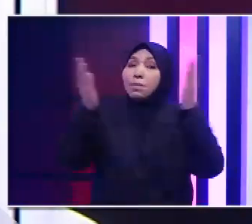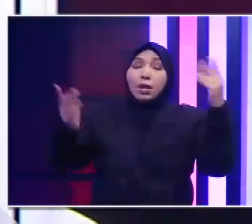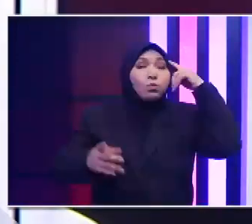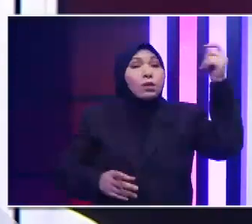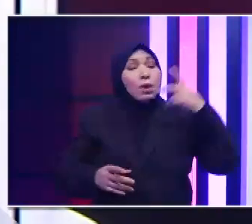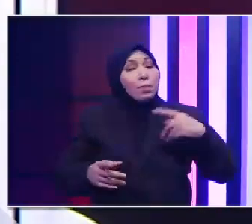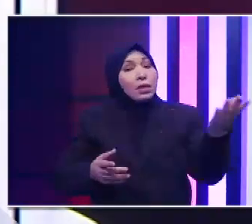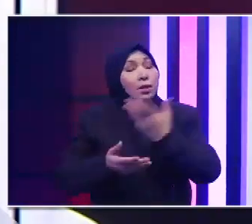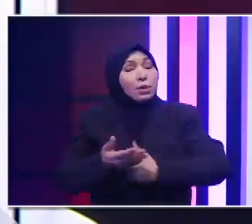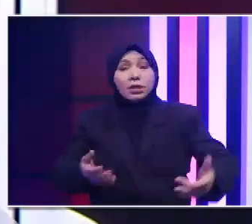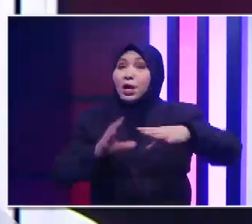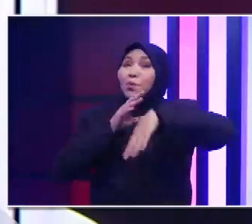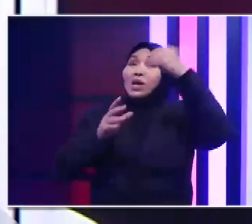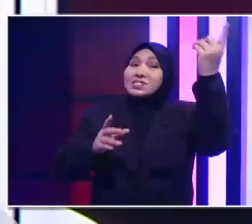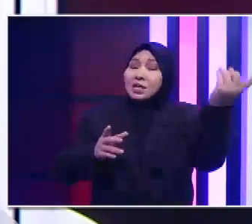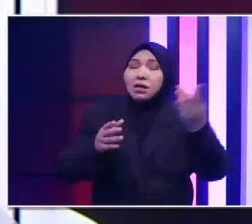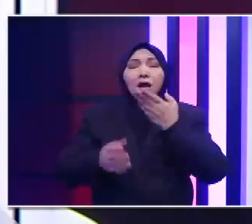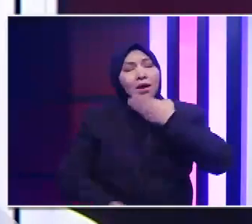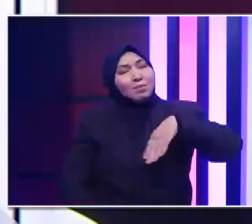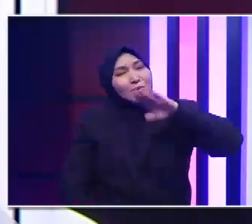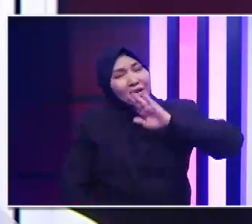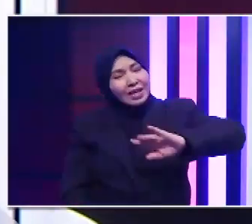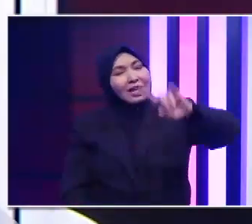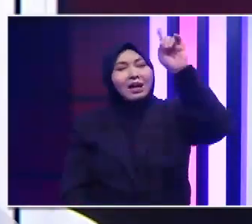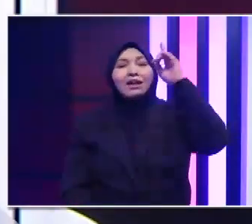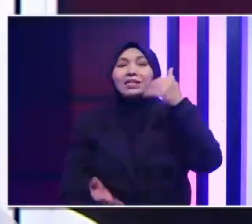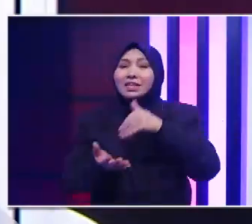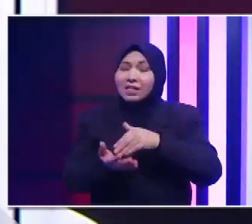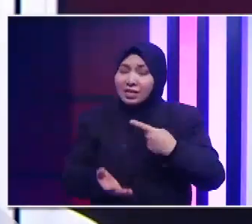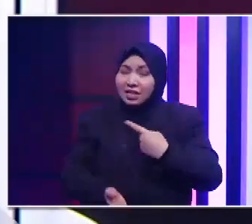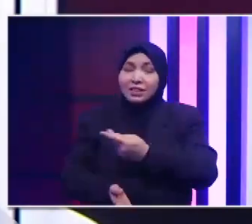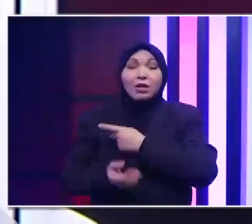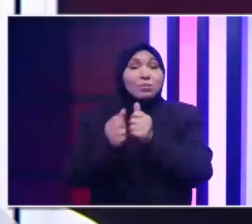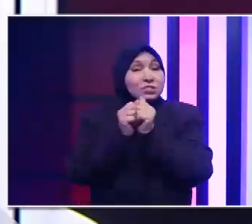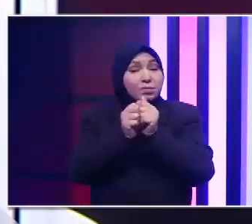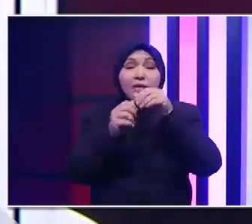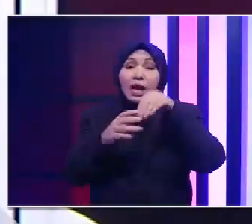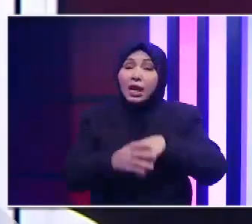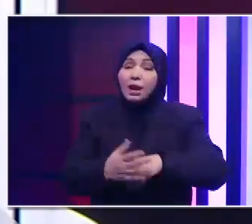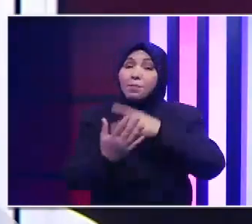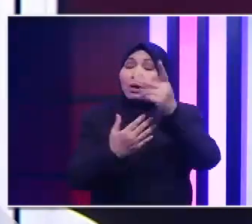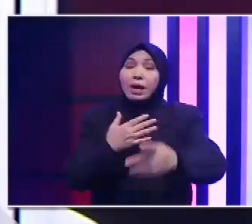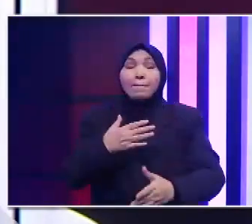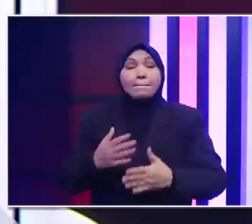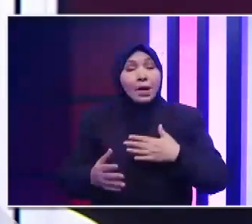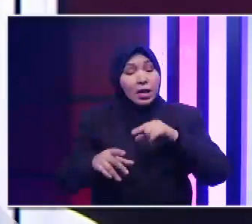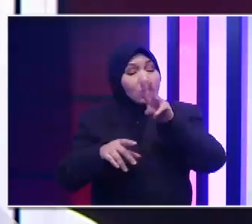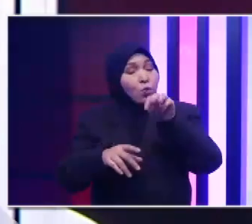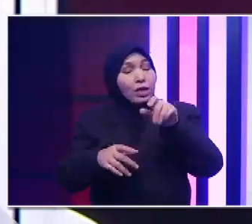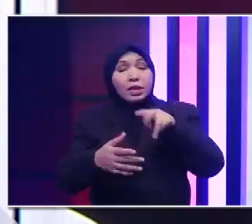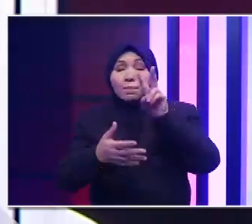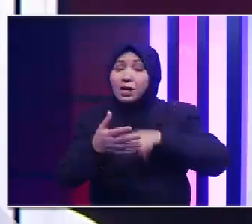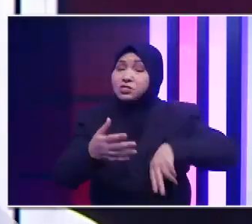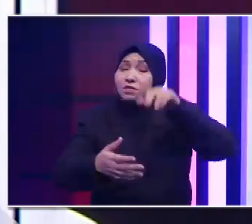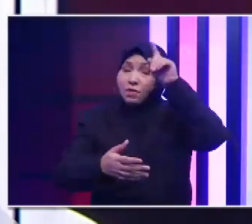tuan-tuan dan puan-puan diluar sana Alhamdulillah sekali lagi kita bersama dalam program MyQuran Time by C